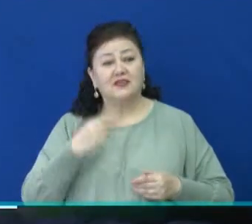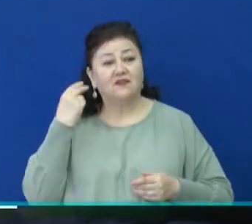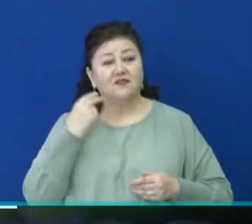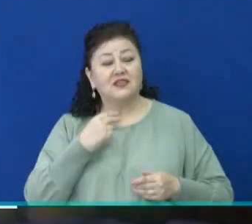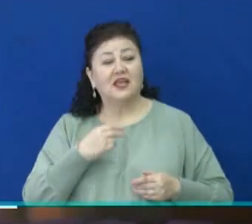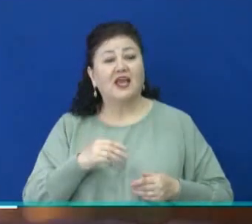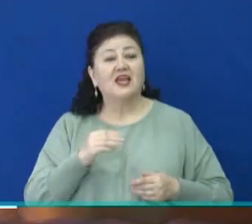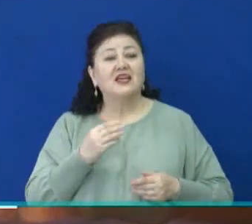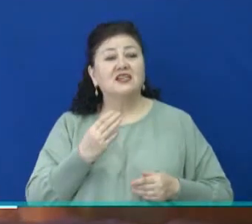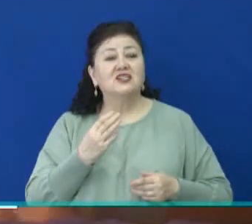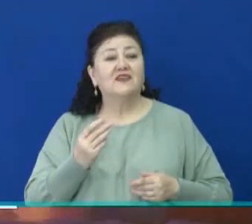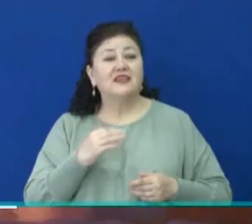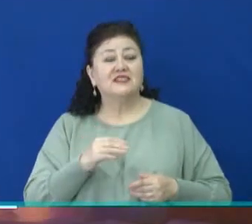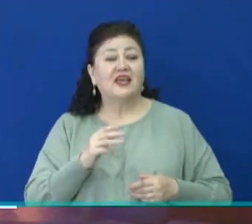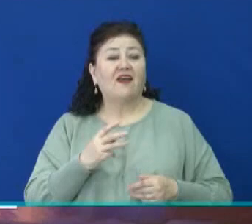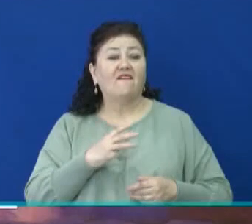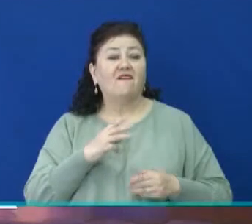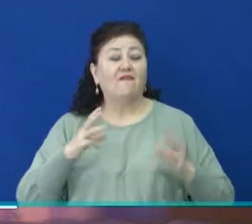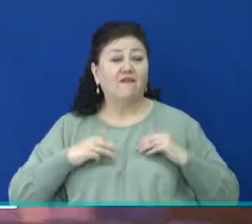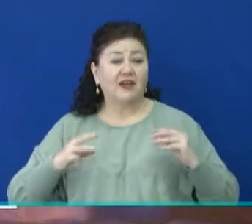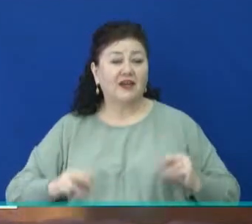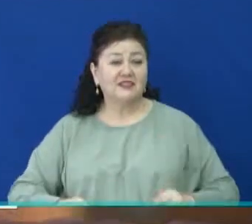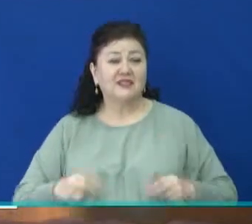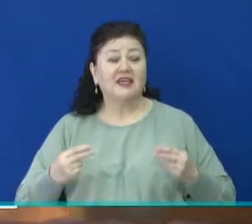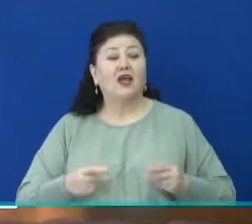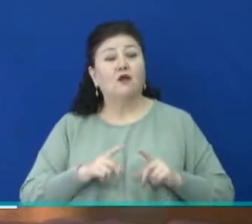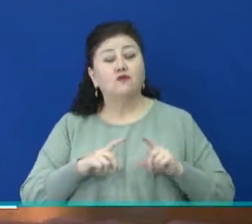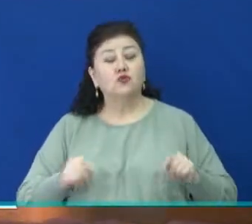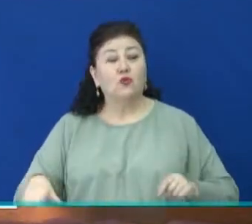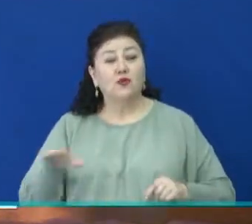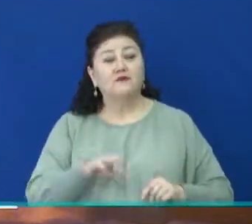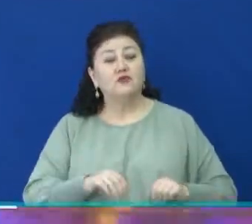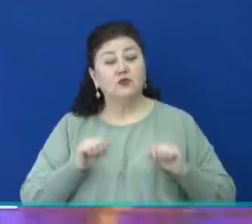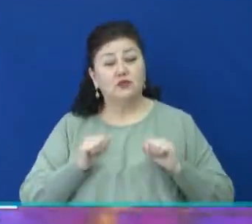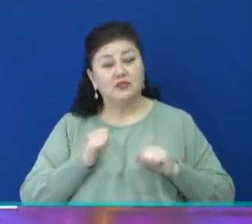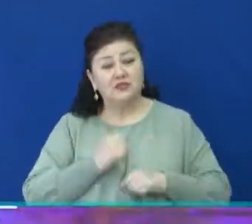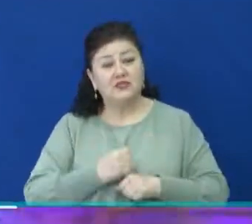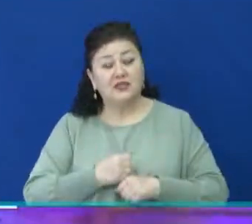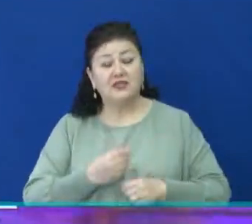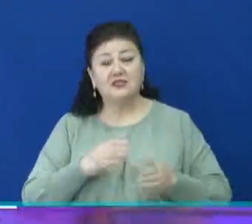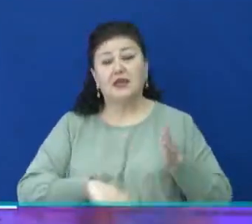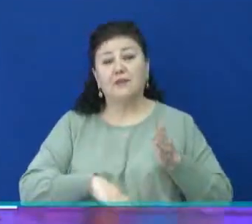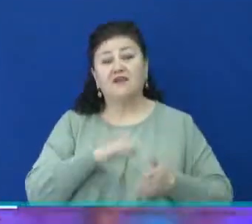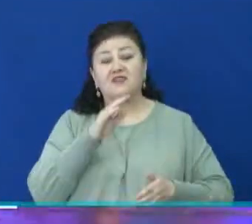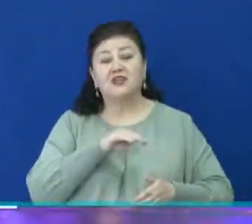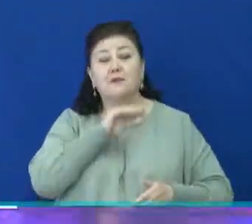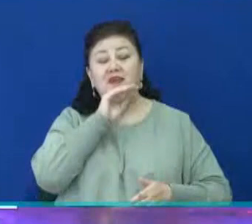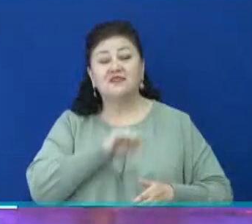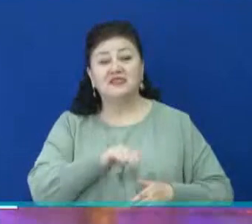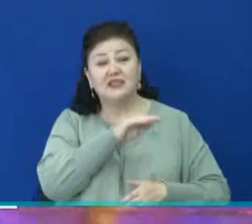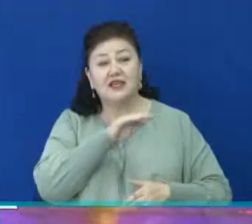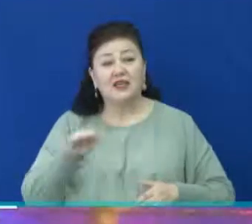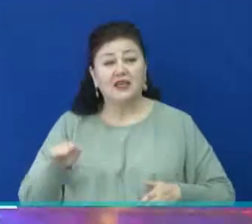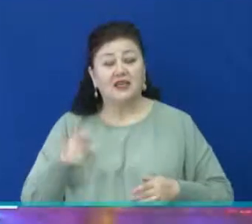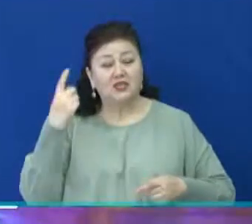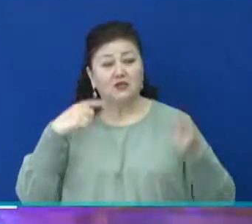Финляндии, Швейцарии, Испании и Франции. Школа создает условия для развития и формирования у детей высокого уровня профессионального мастерства и творческих